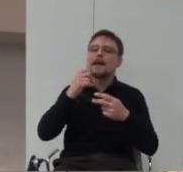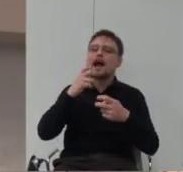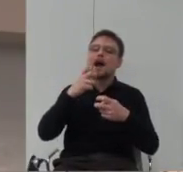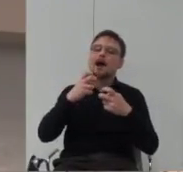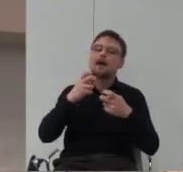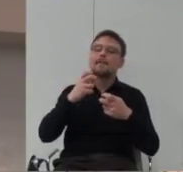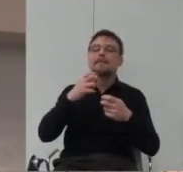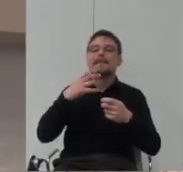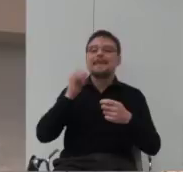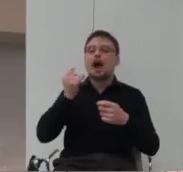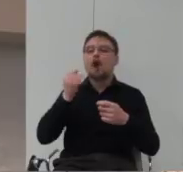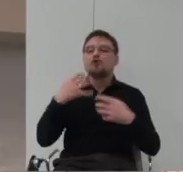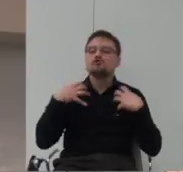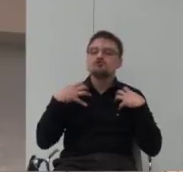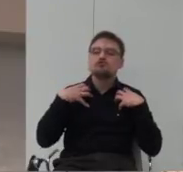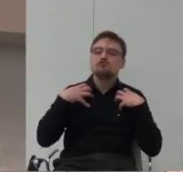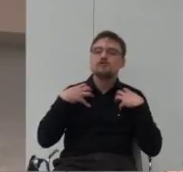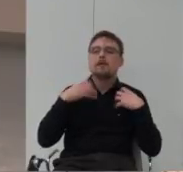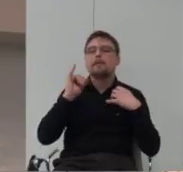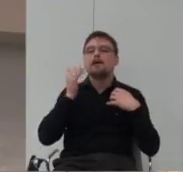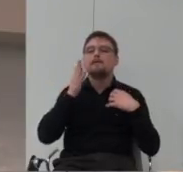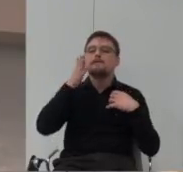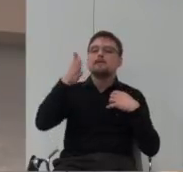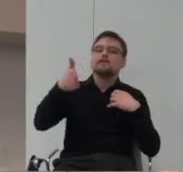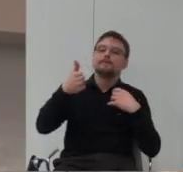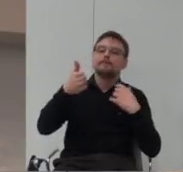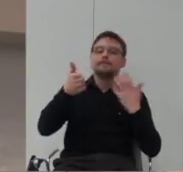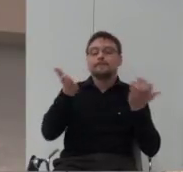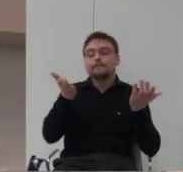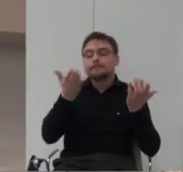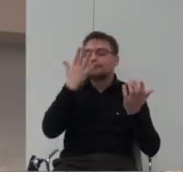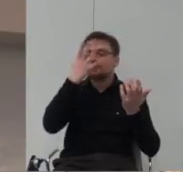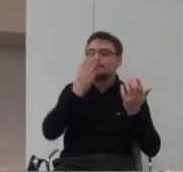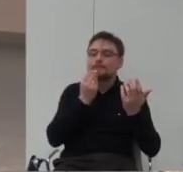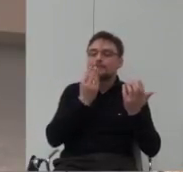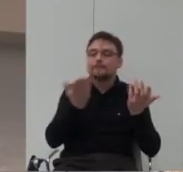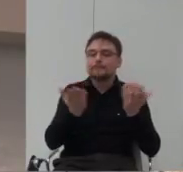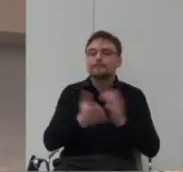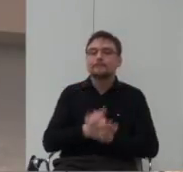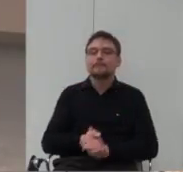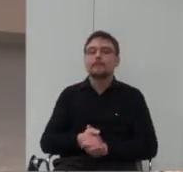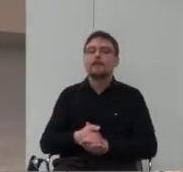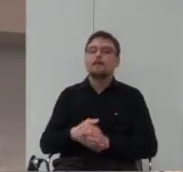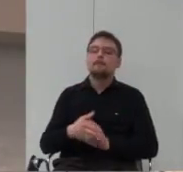miało w wielkiej mierze odpowiedzieć na te problemy, jak mieszkanie i jakość życia mają